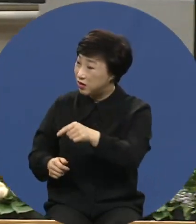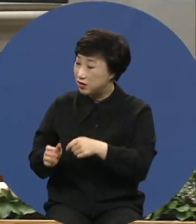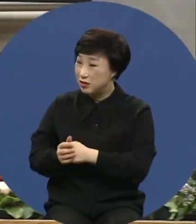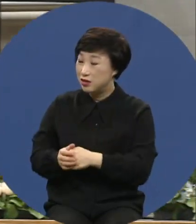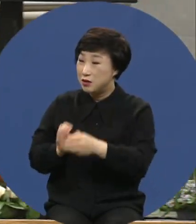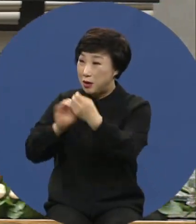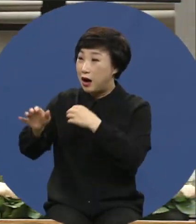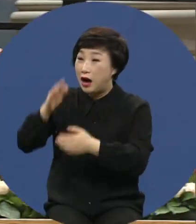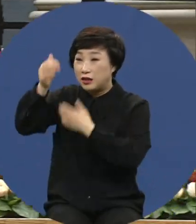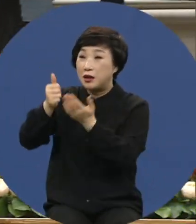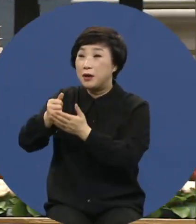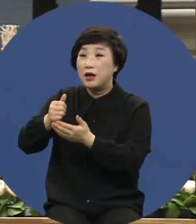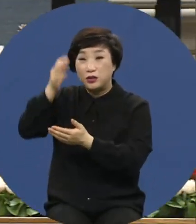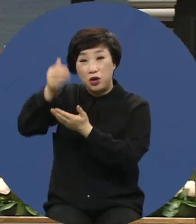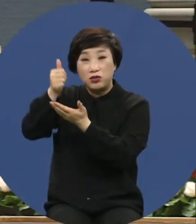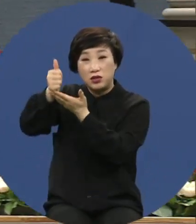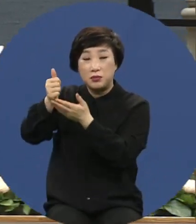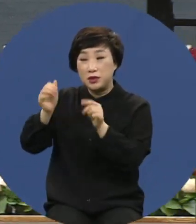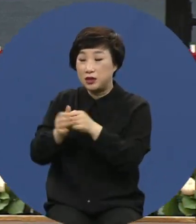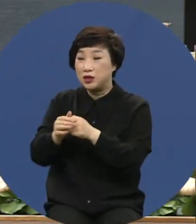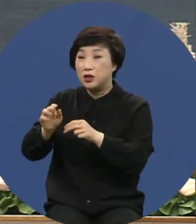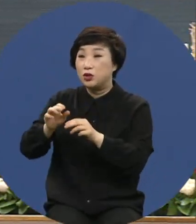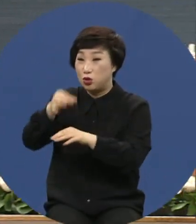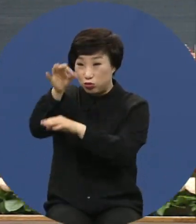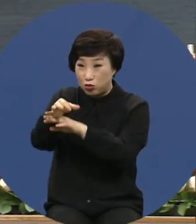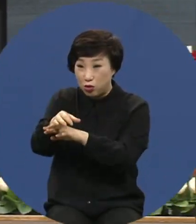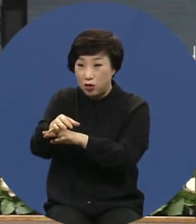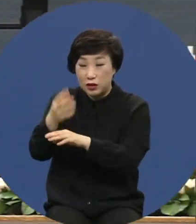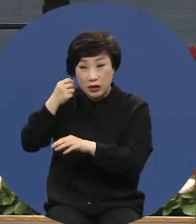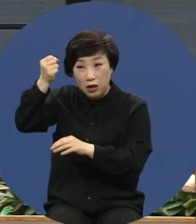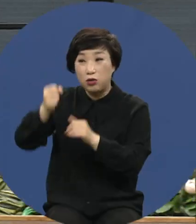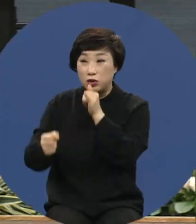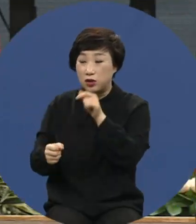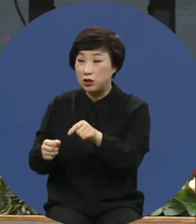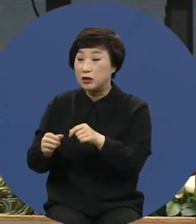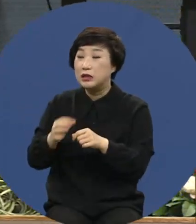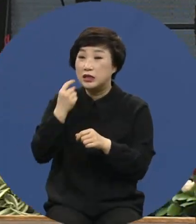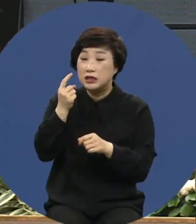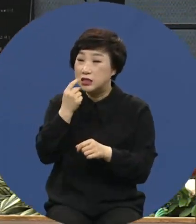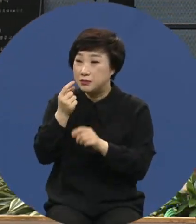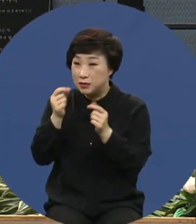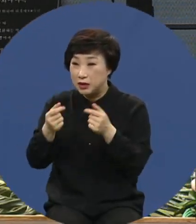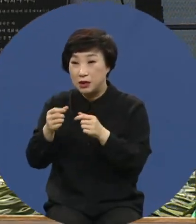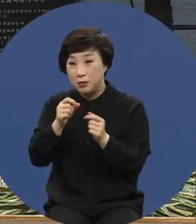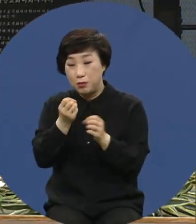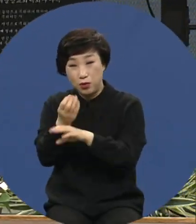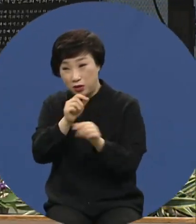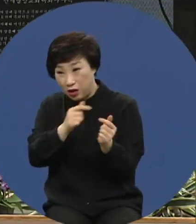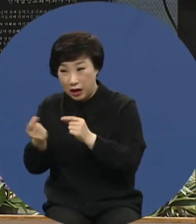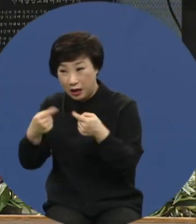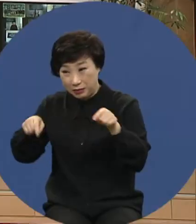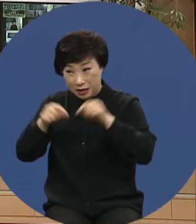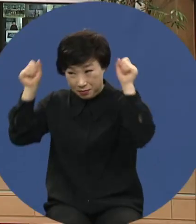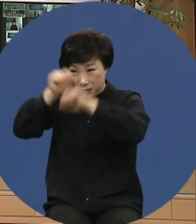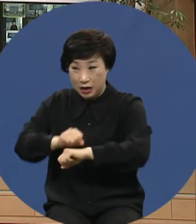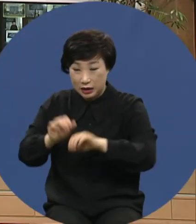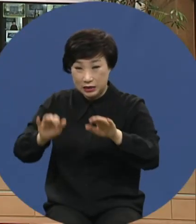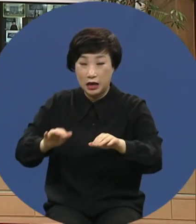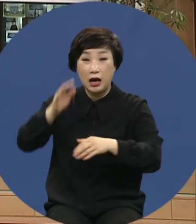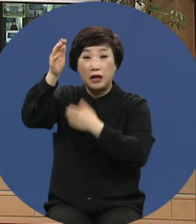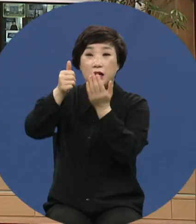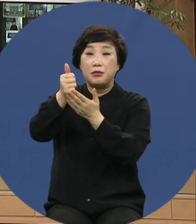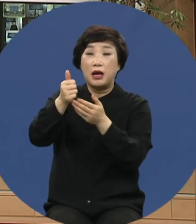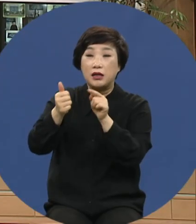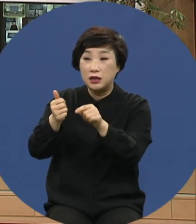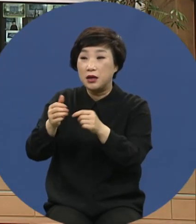줄로 생각하였으니 내 은과 네가 함께 망할지어다. 하나님 앞에서 내 마음이 바르지 못하니 이 도에는